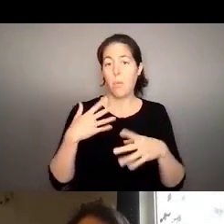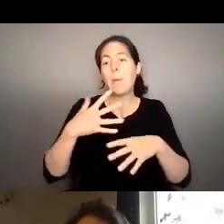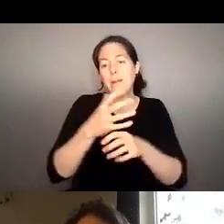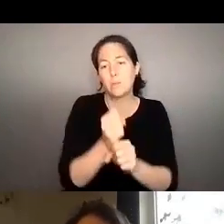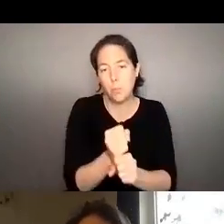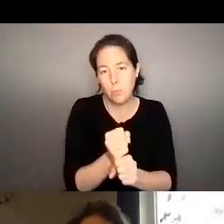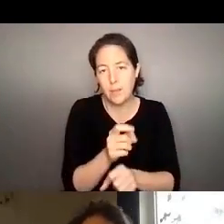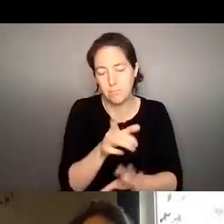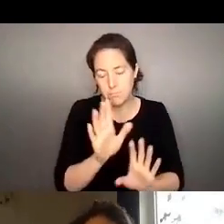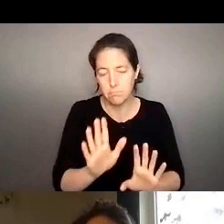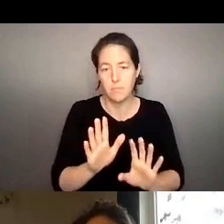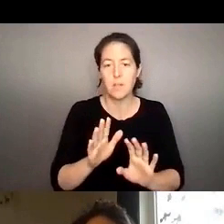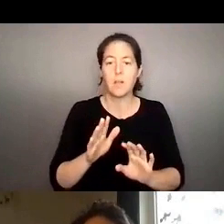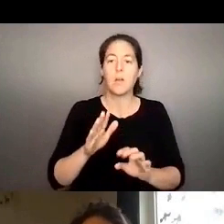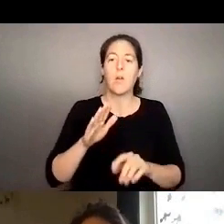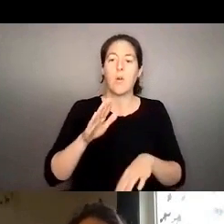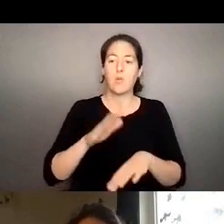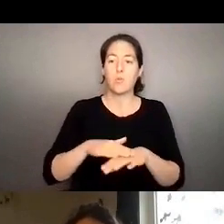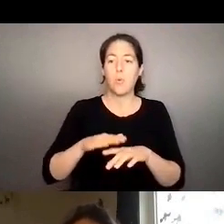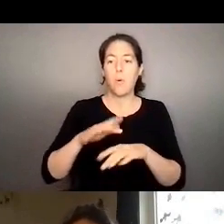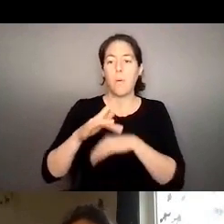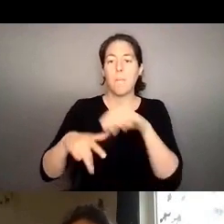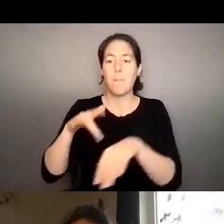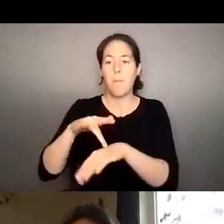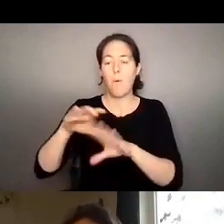rapidement pour le règne fongique.